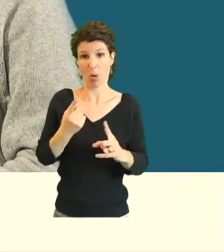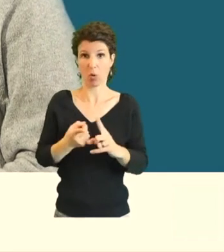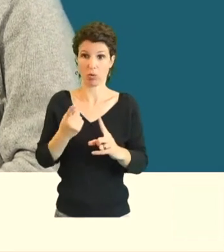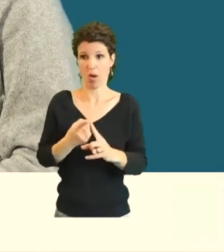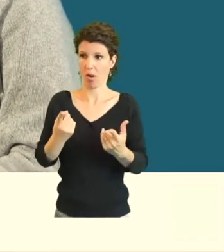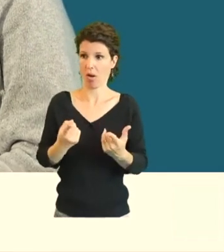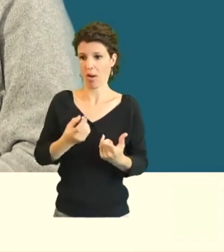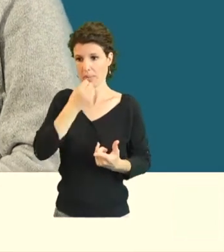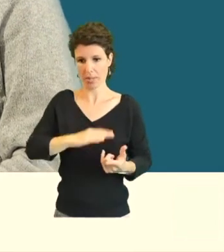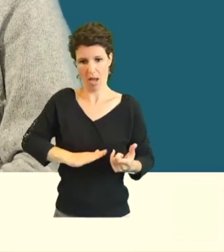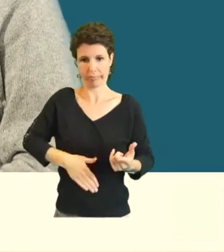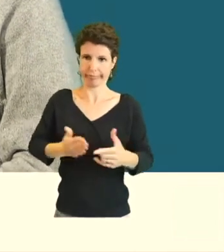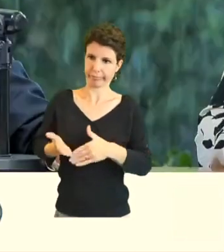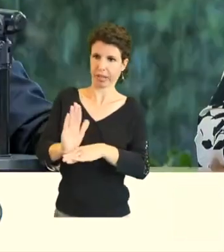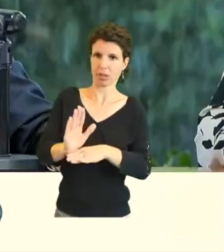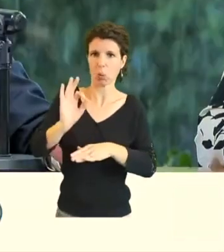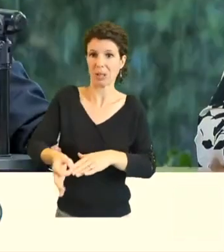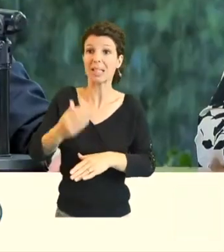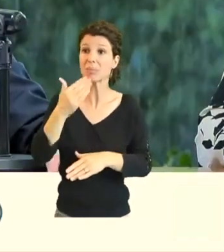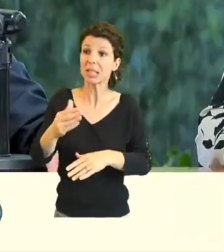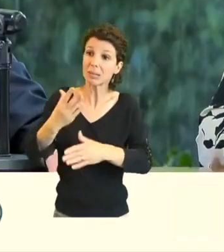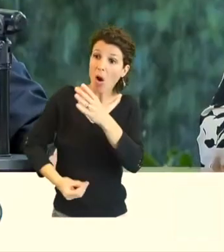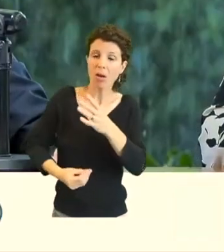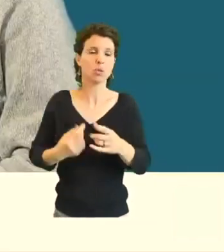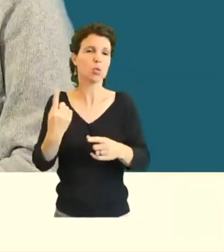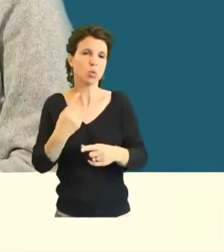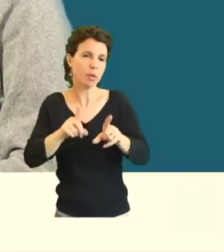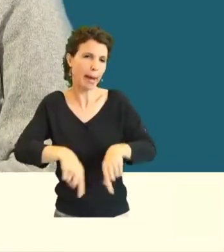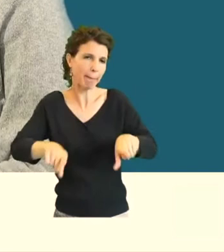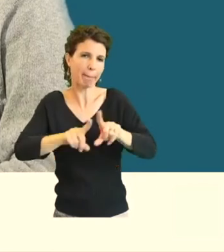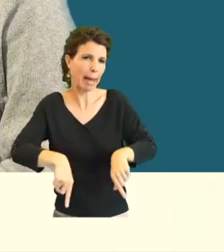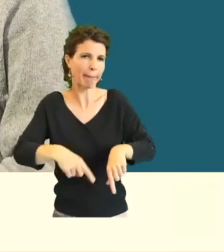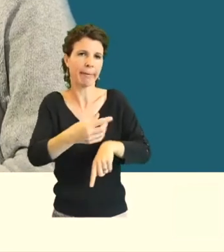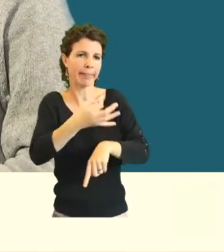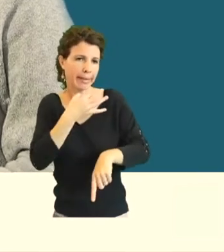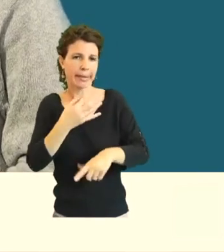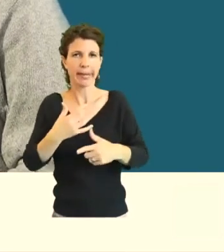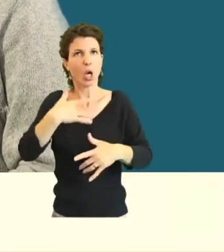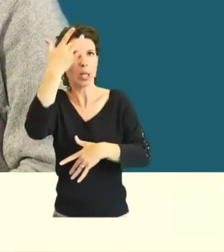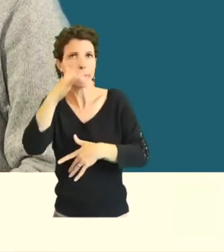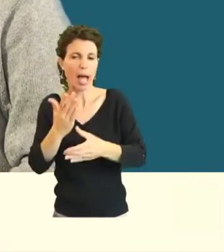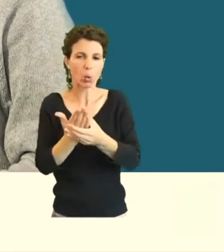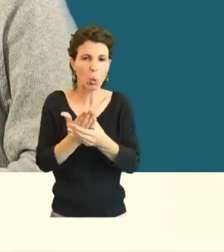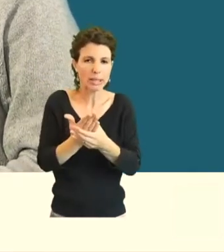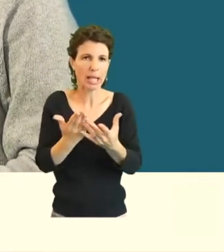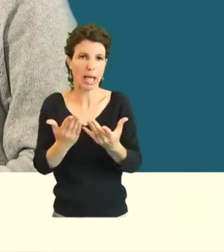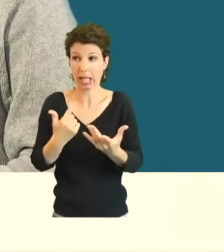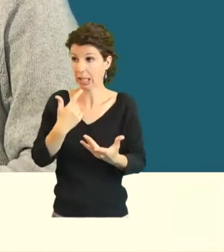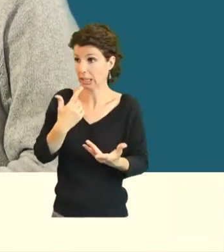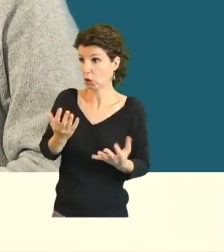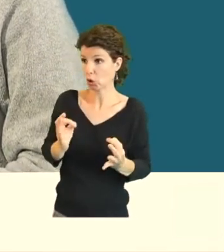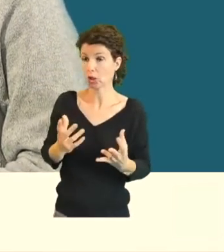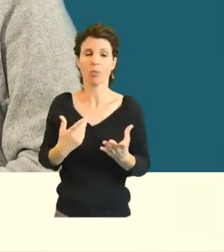Oui, je sais, à chaque fois, c'est votre rhétorique, à chaque fois, nous ne connaissons pas les dossiers. Alors, je vais vous indiquer autre chose. Une injonction